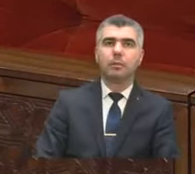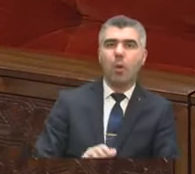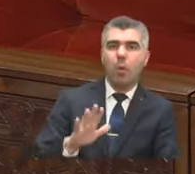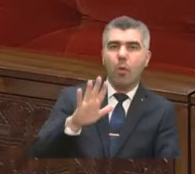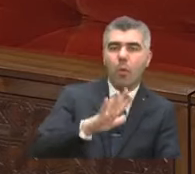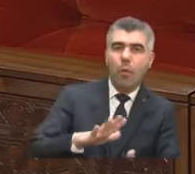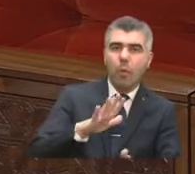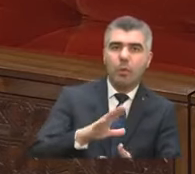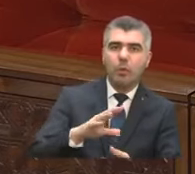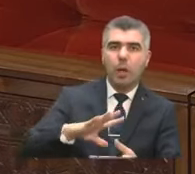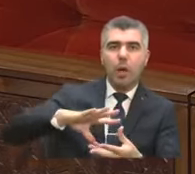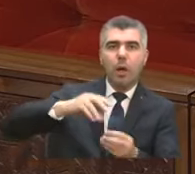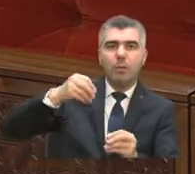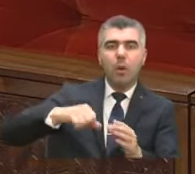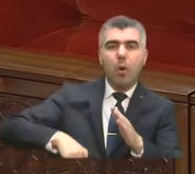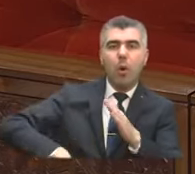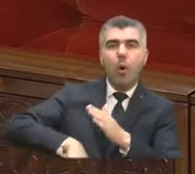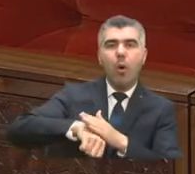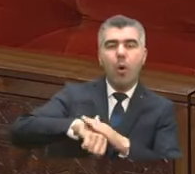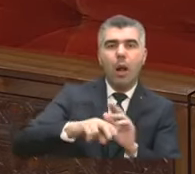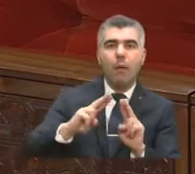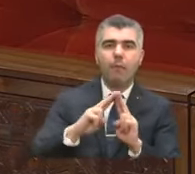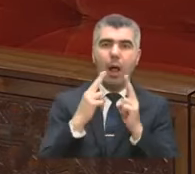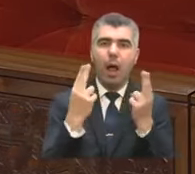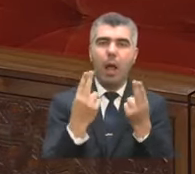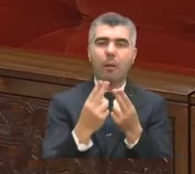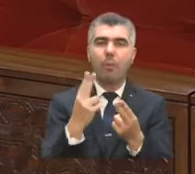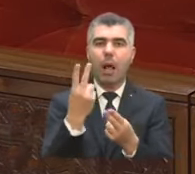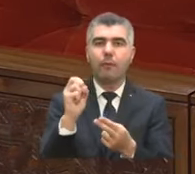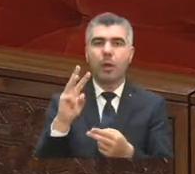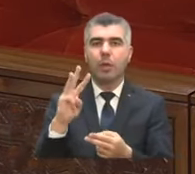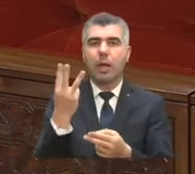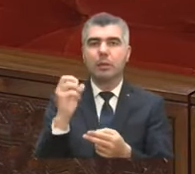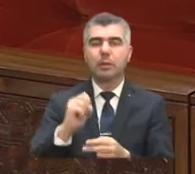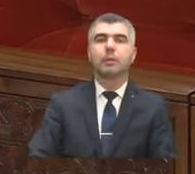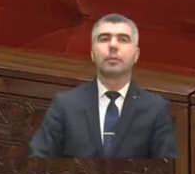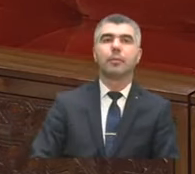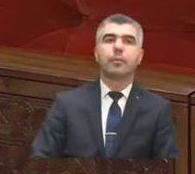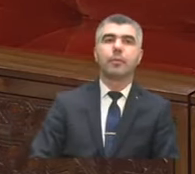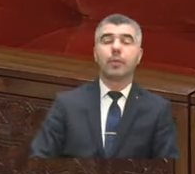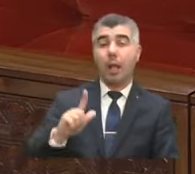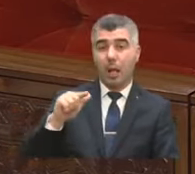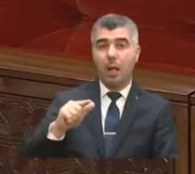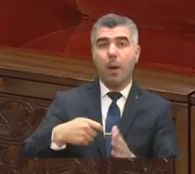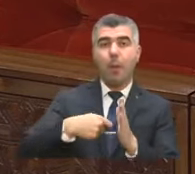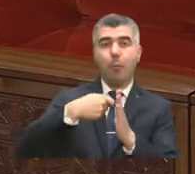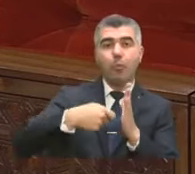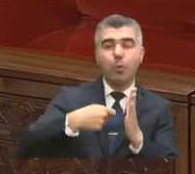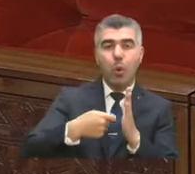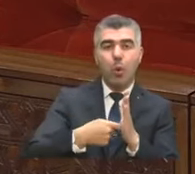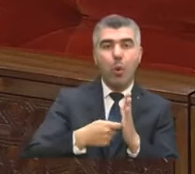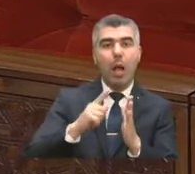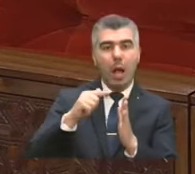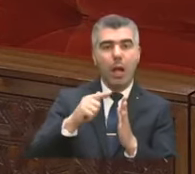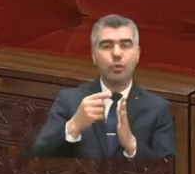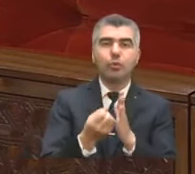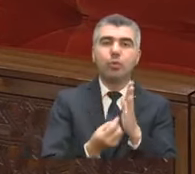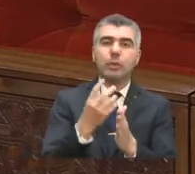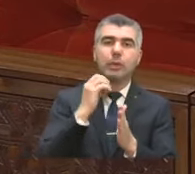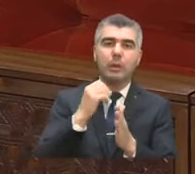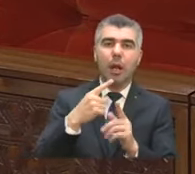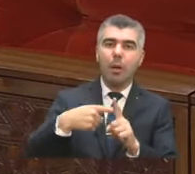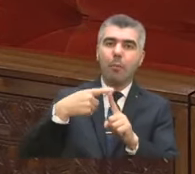ستحتضن مباريات كأس العالم 2030. كما تتوفر بلادنا على مجموعة من المشاريع لتطوير الطاقة